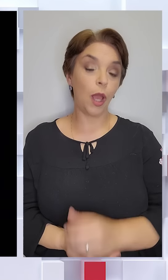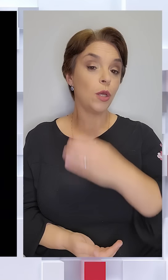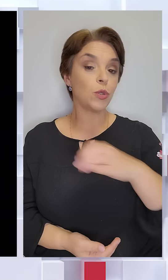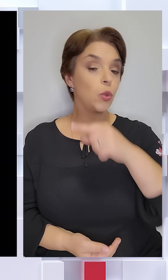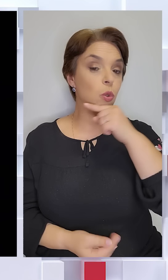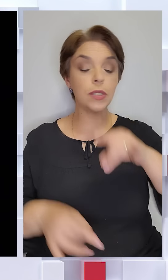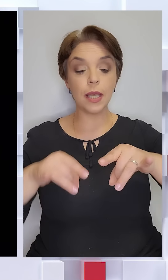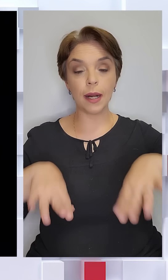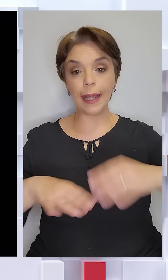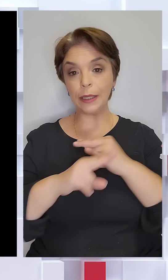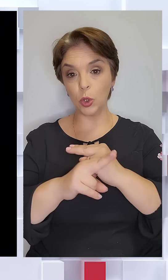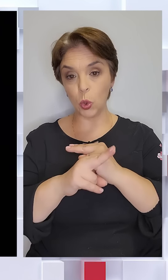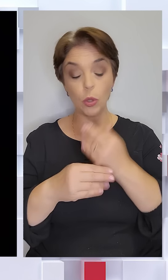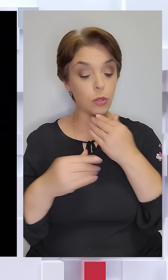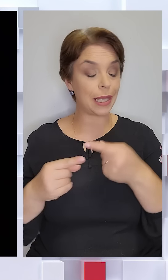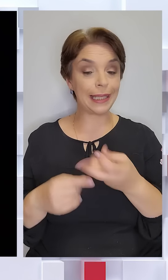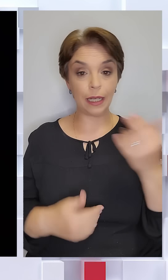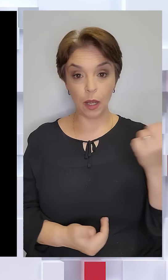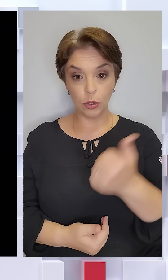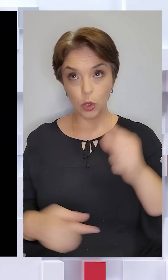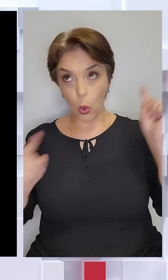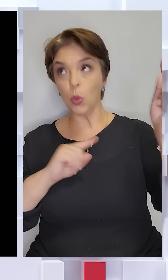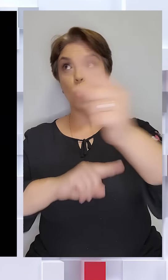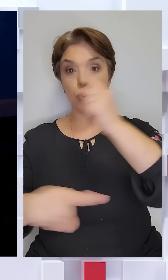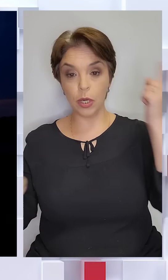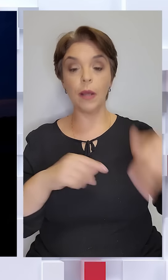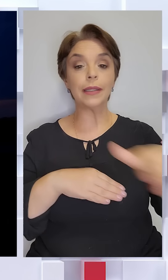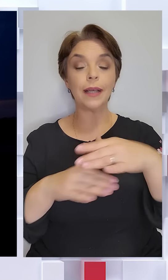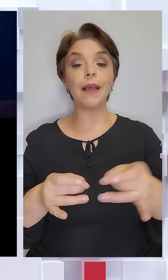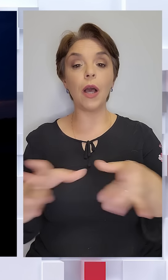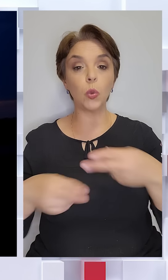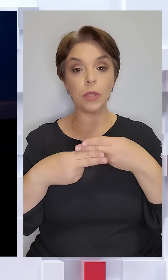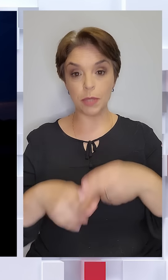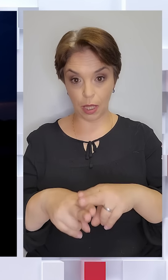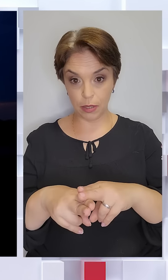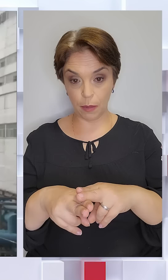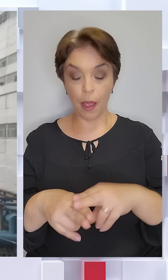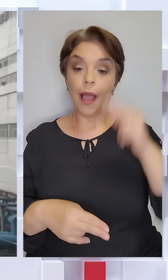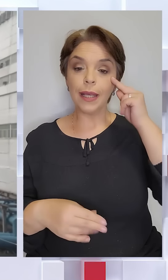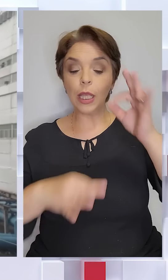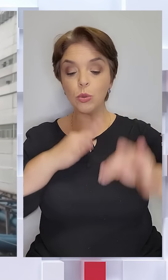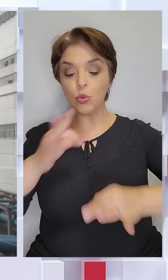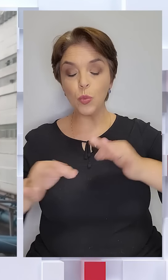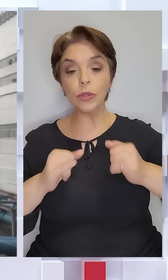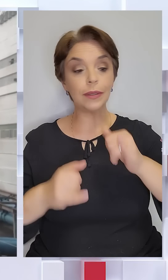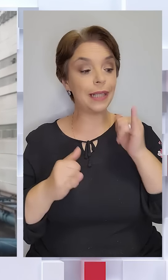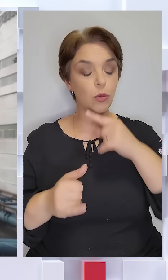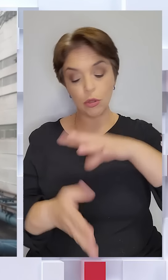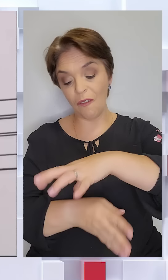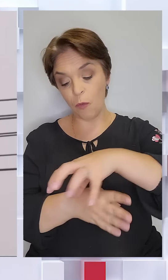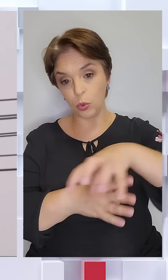Сотні російських ракет та дронів останні кілька тижнів кружляють над атомними електростанціями. Китайські супутники для